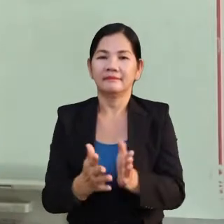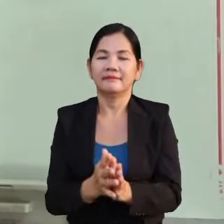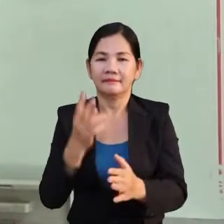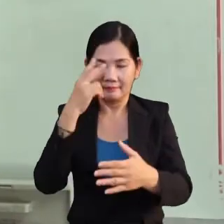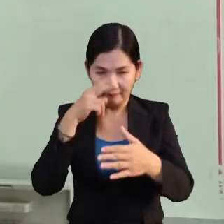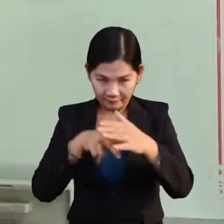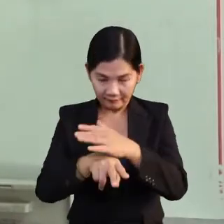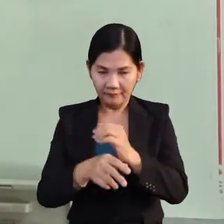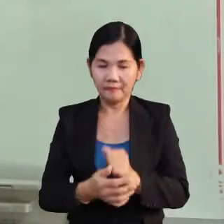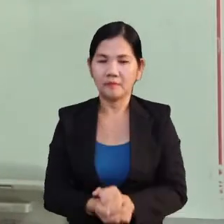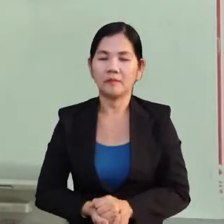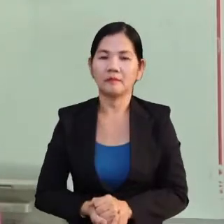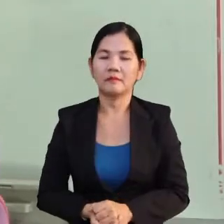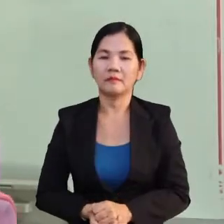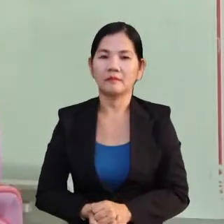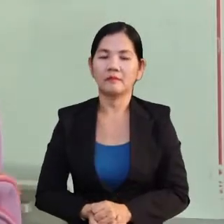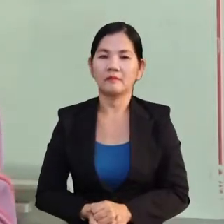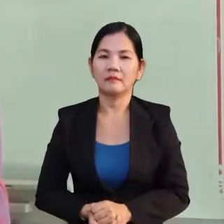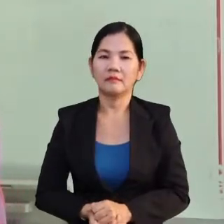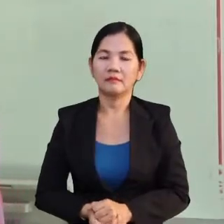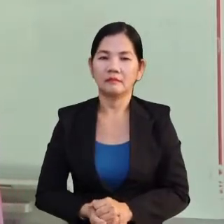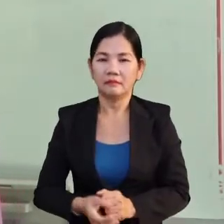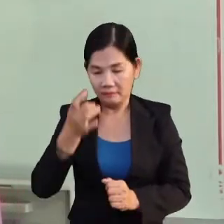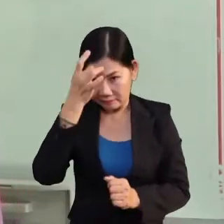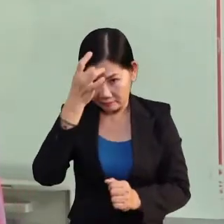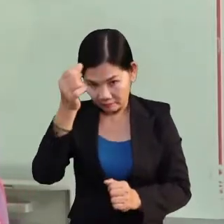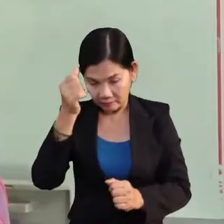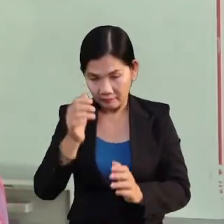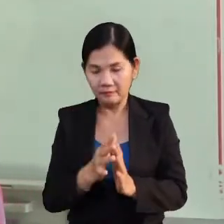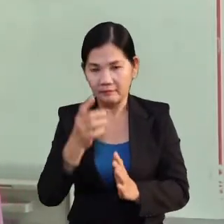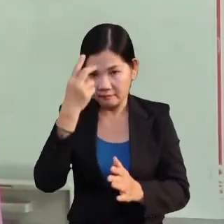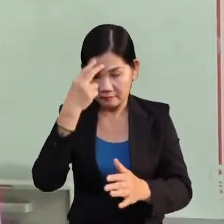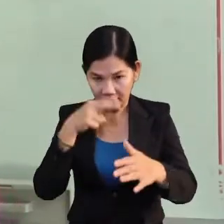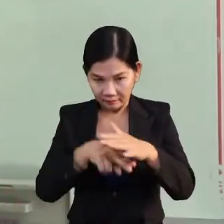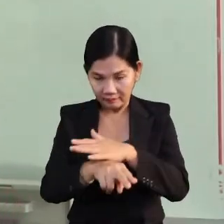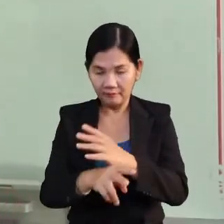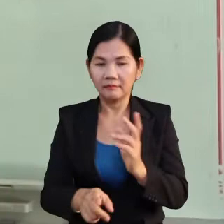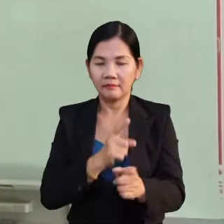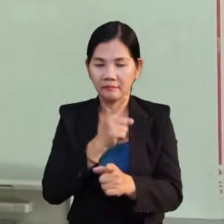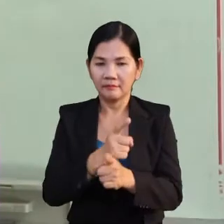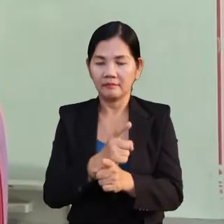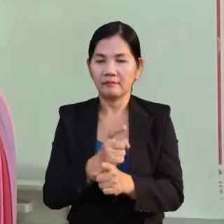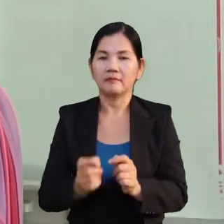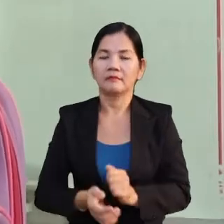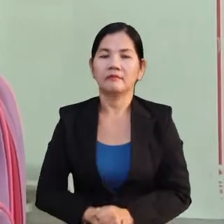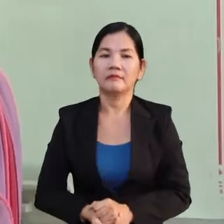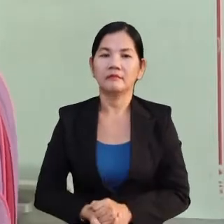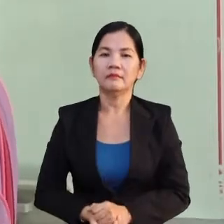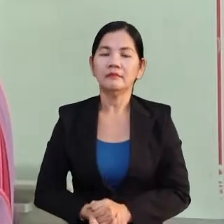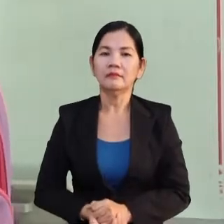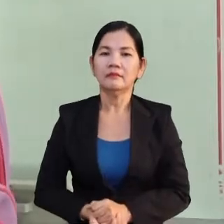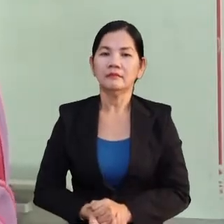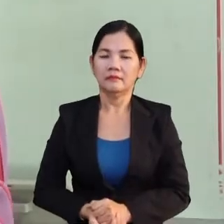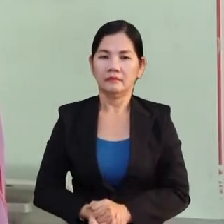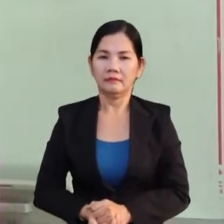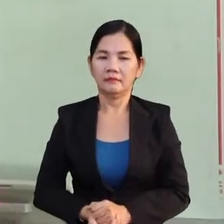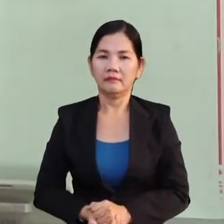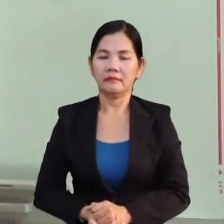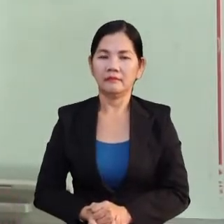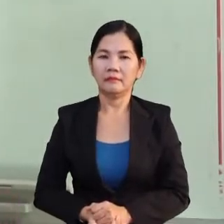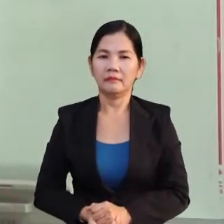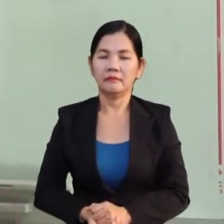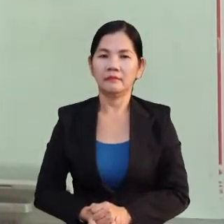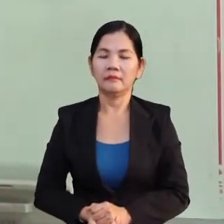ស់គ្នាចាកូនពូកែអ្នកគ្រូគិតថាកូនទុទាយបានត្រឹមត្រូវចង់ដឹងទេកូន